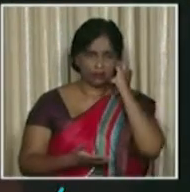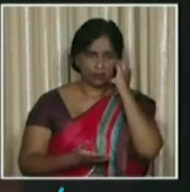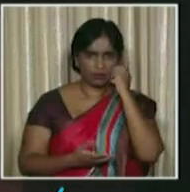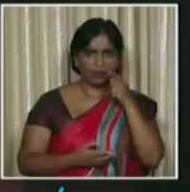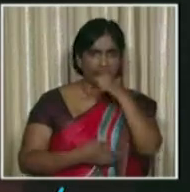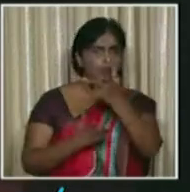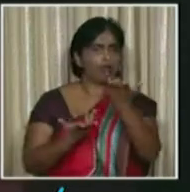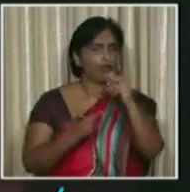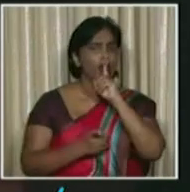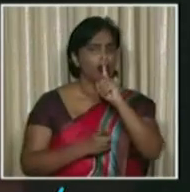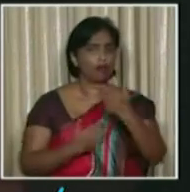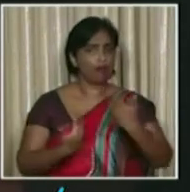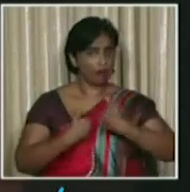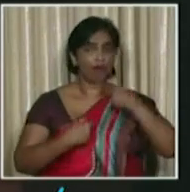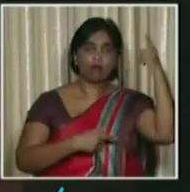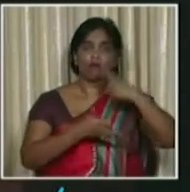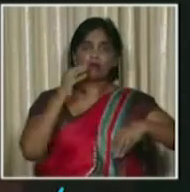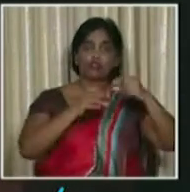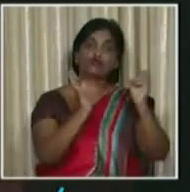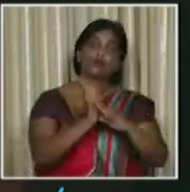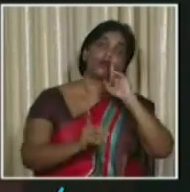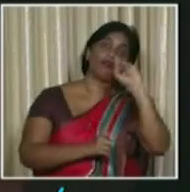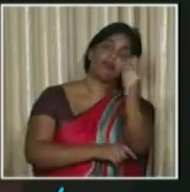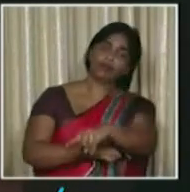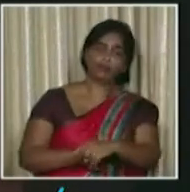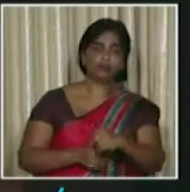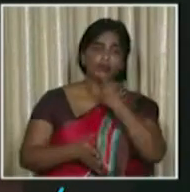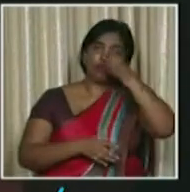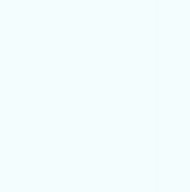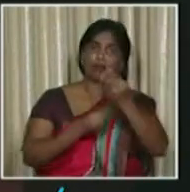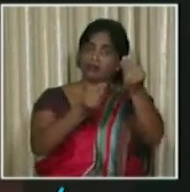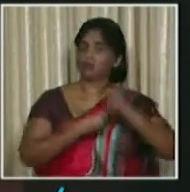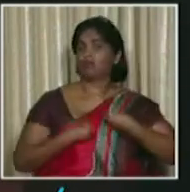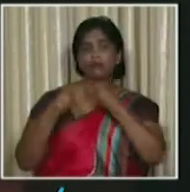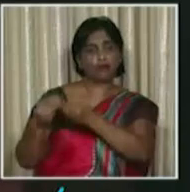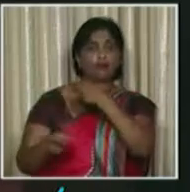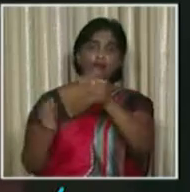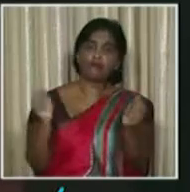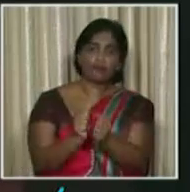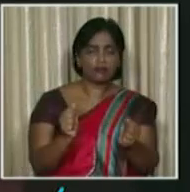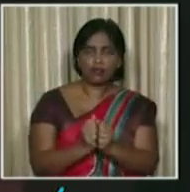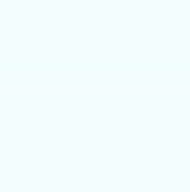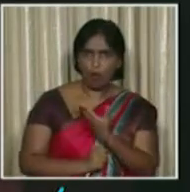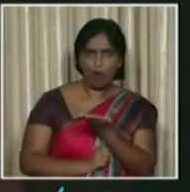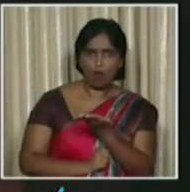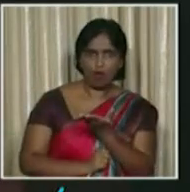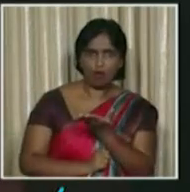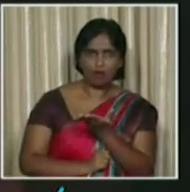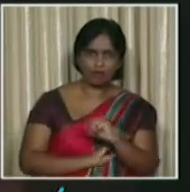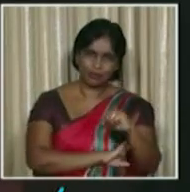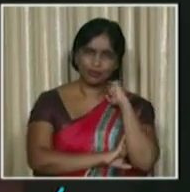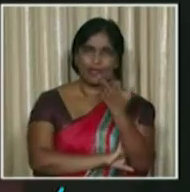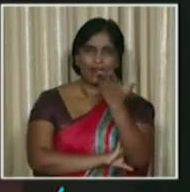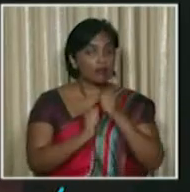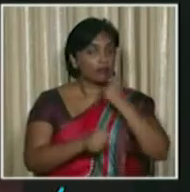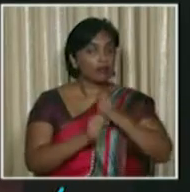ඔබතුමා කොහොමද කියන්නේ අපිට ගිහිලා මැතිවරණ කොමිසමට කතා කරලා නිර්දේශ කරන්නෙන්ද එතකොට ඔබතුමාලා ඒක ක්‍රියාත්මක කරන්නම් කියලා කොණ්ඩ පණ නැති කතා